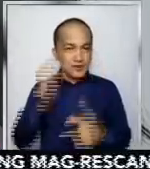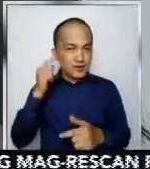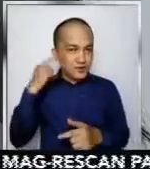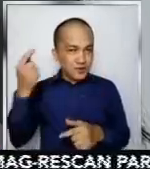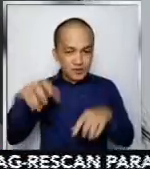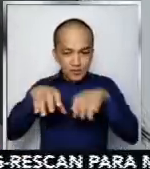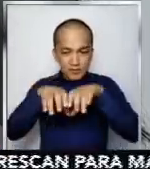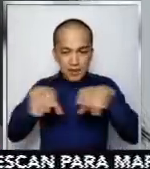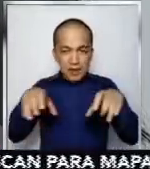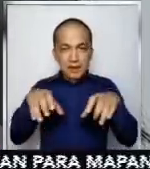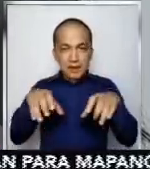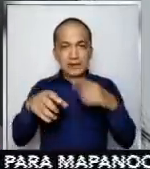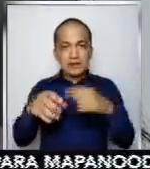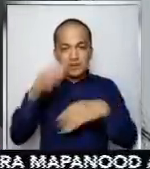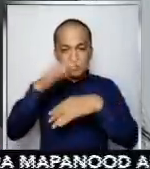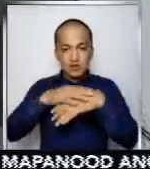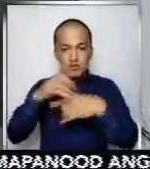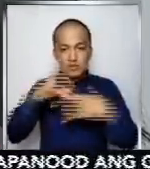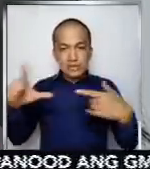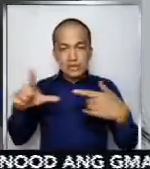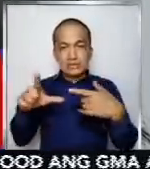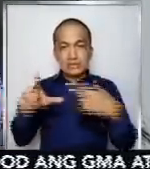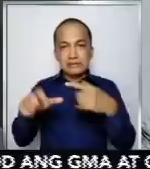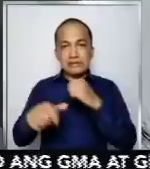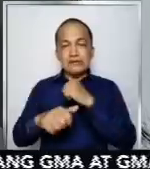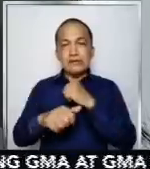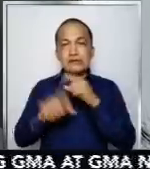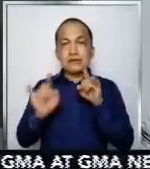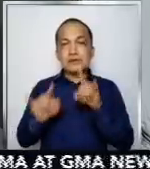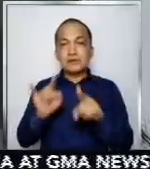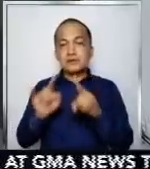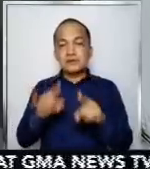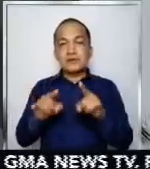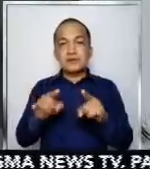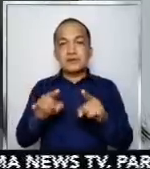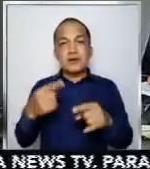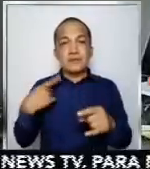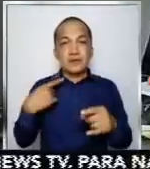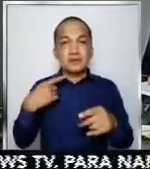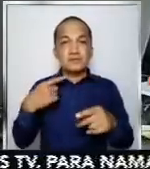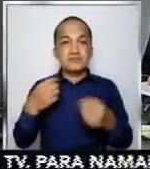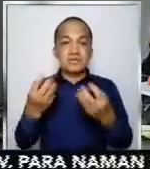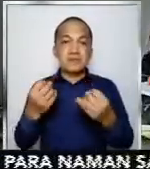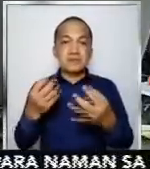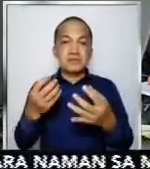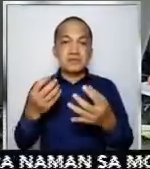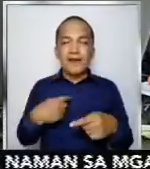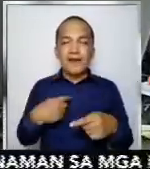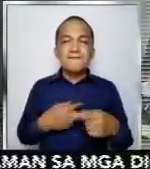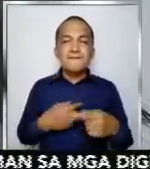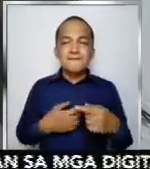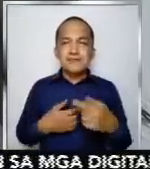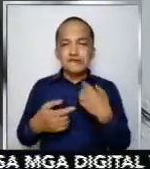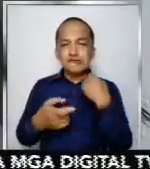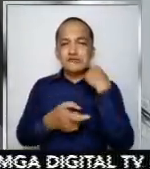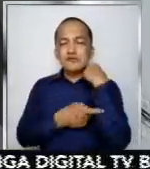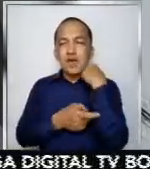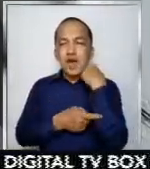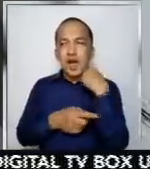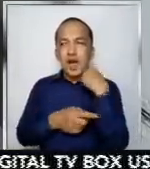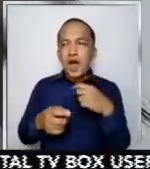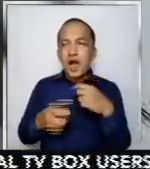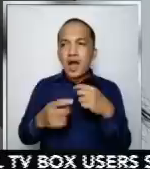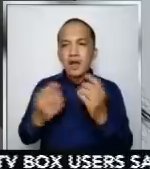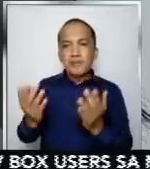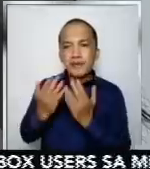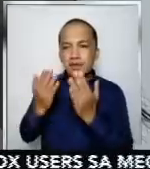advertisement, marami tayong mga kababayan na maiinganyo. Upon first meeting, ang ibibigay ng